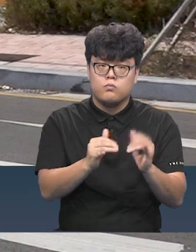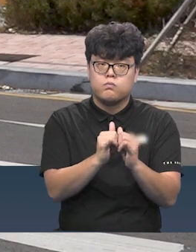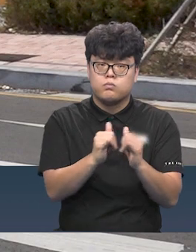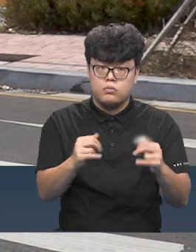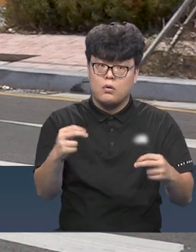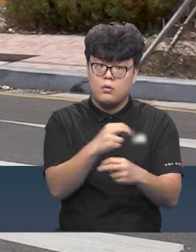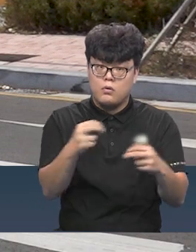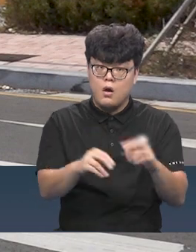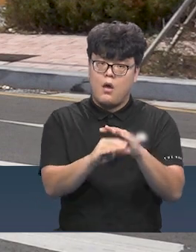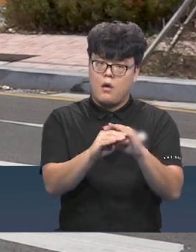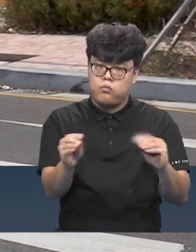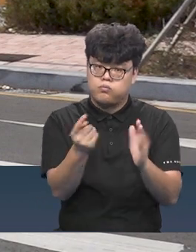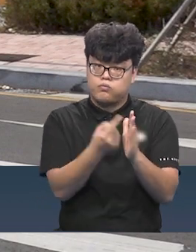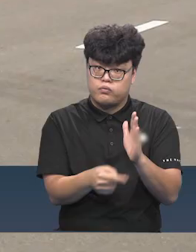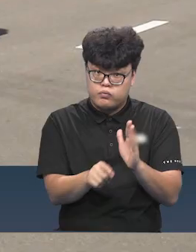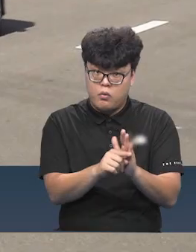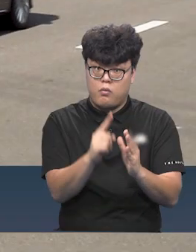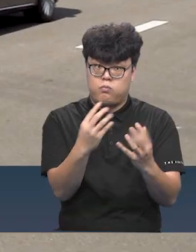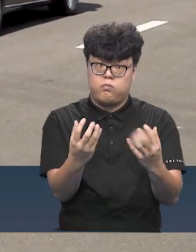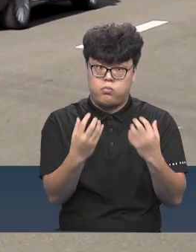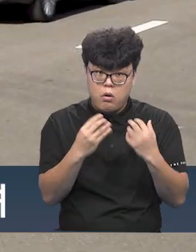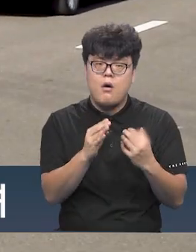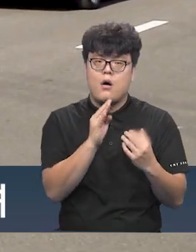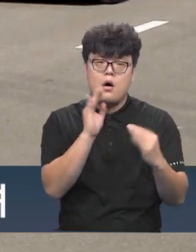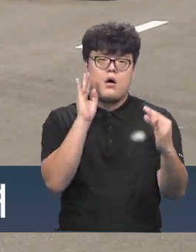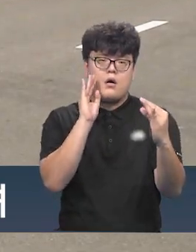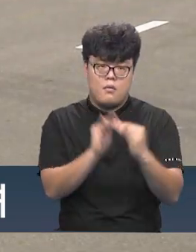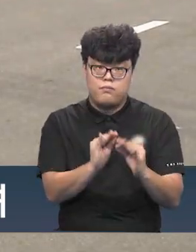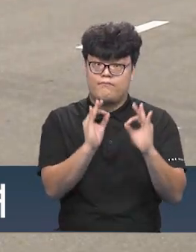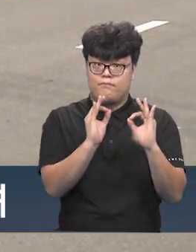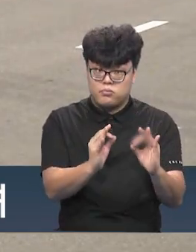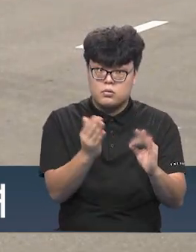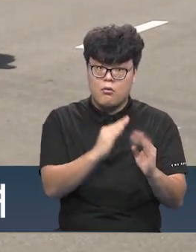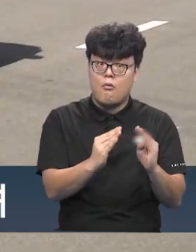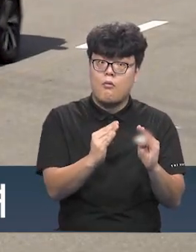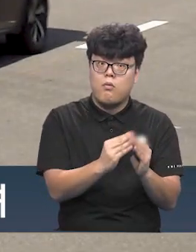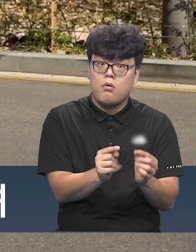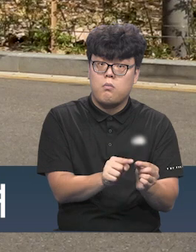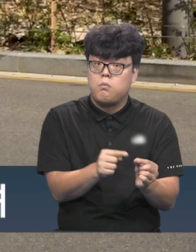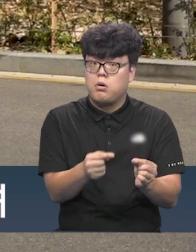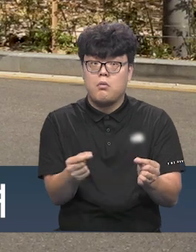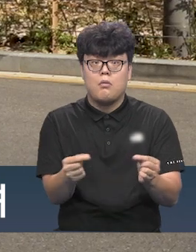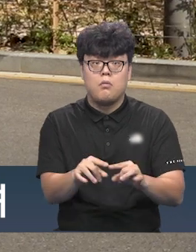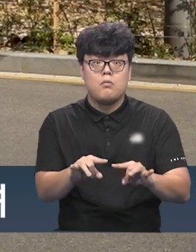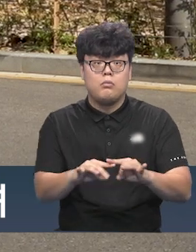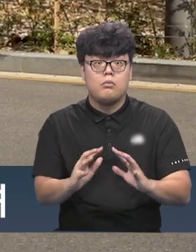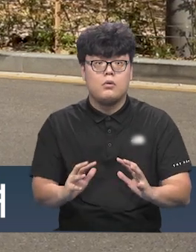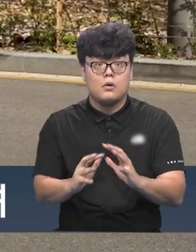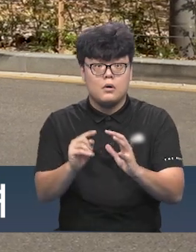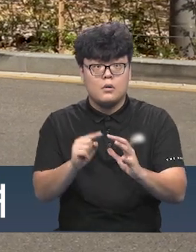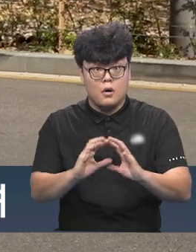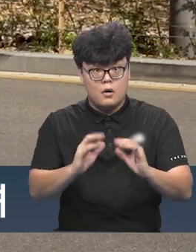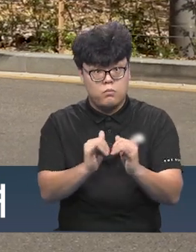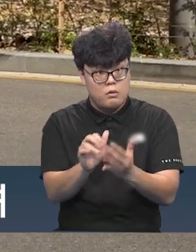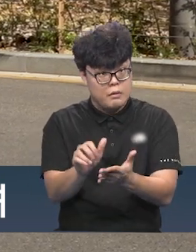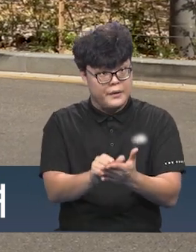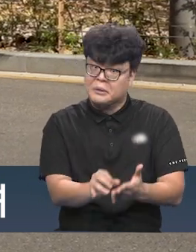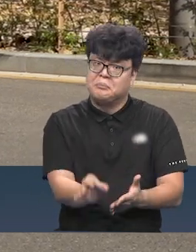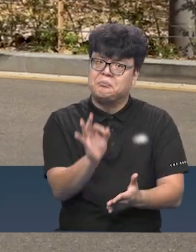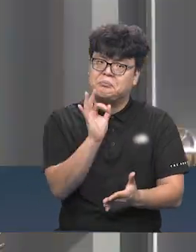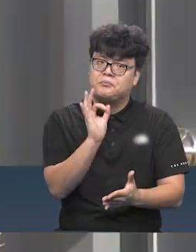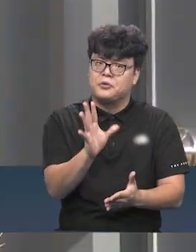해소를 위한 국가 시체 임에는 동의하지만 주거지 바로옆 변전소 건설은 구민 누구도 받아들일 수 없는